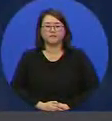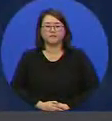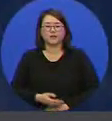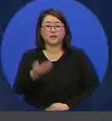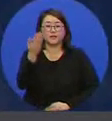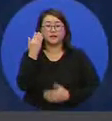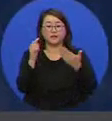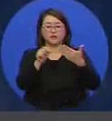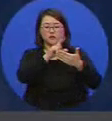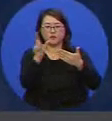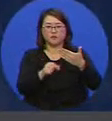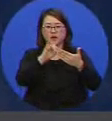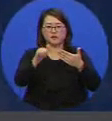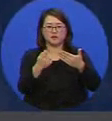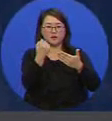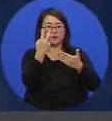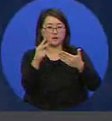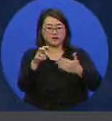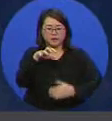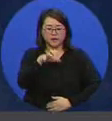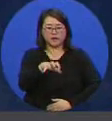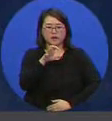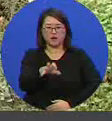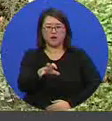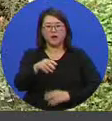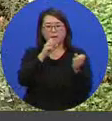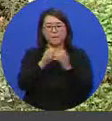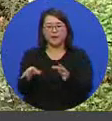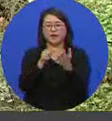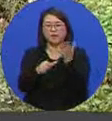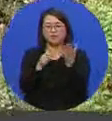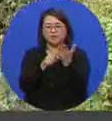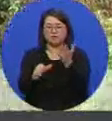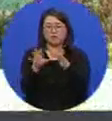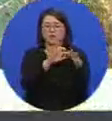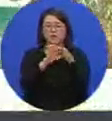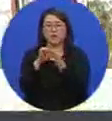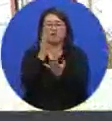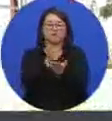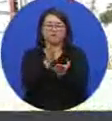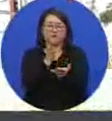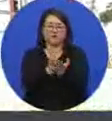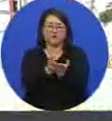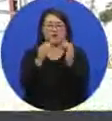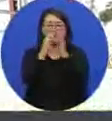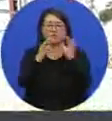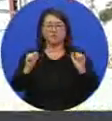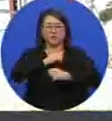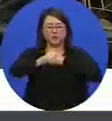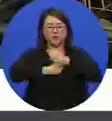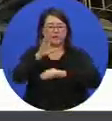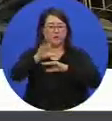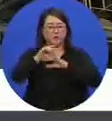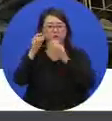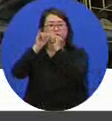지난 9월 JTB 전주방송의 고형 폐기물 발전소 연속 보도가 전북 민주언론상 본상에